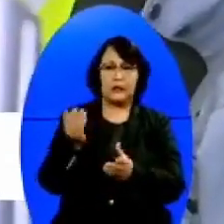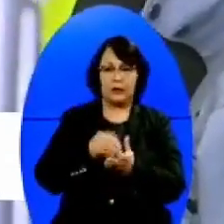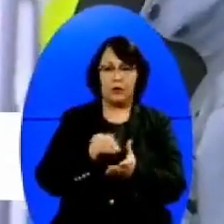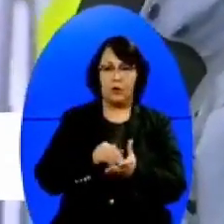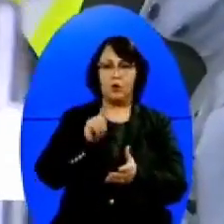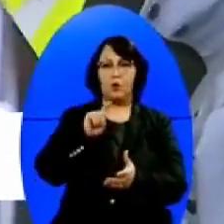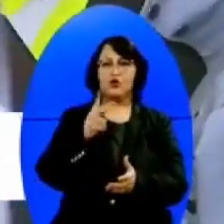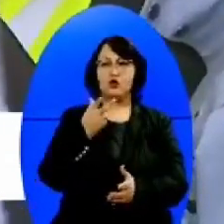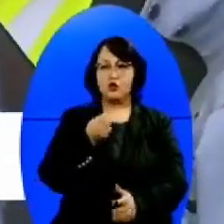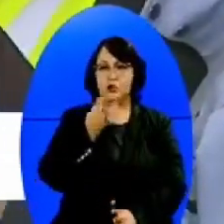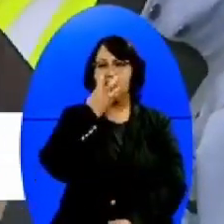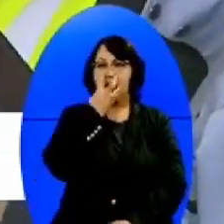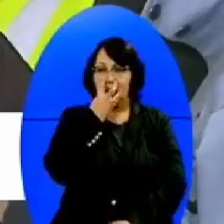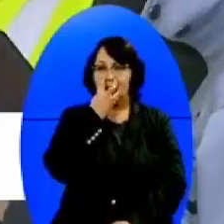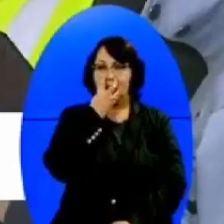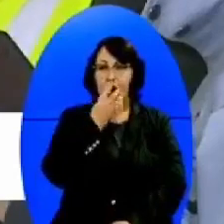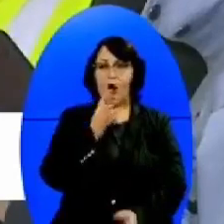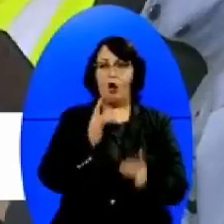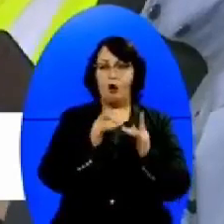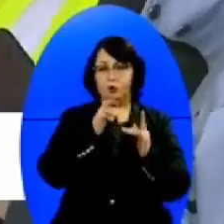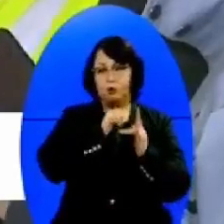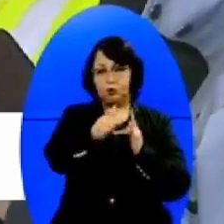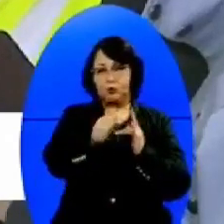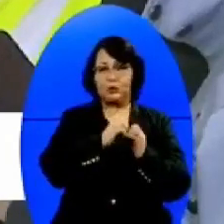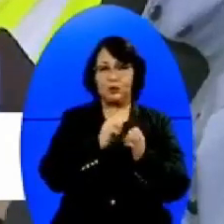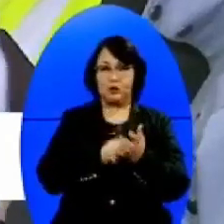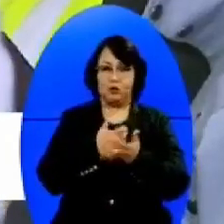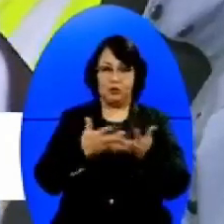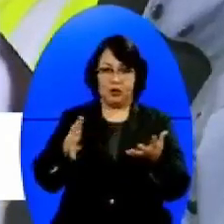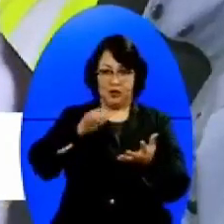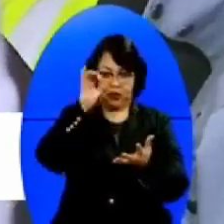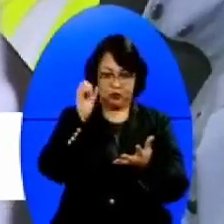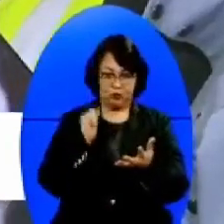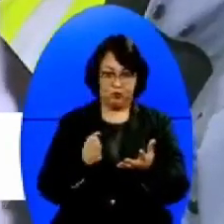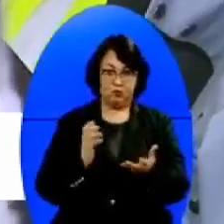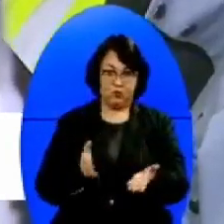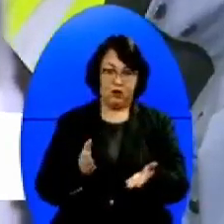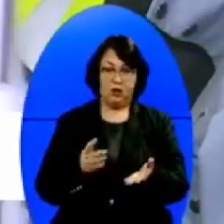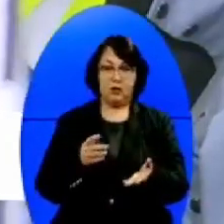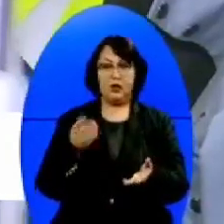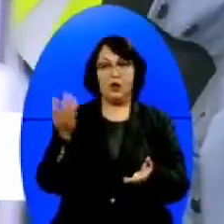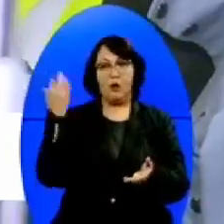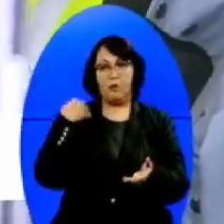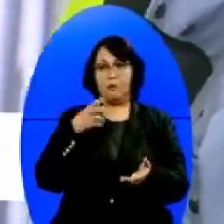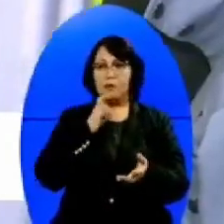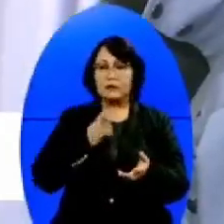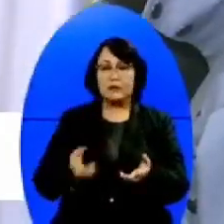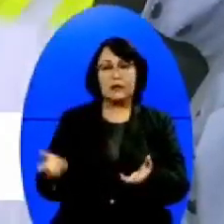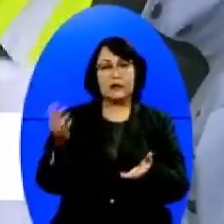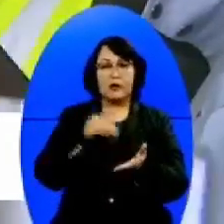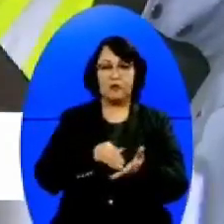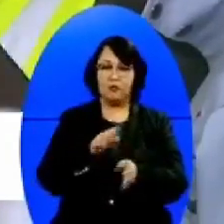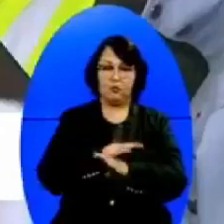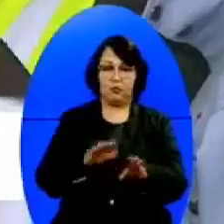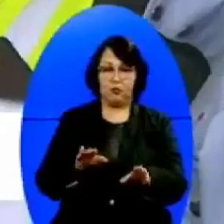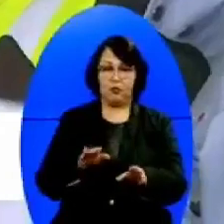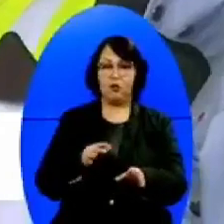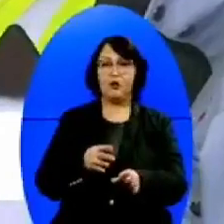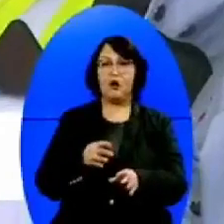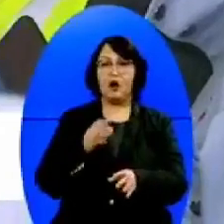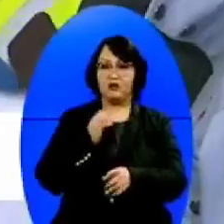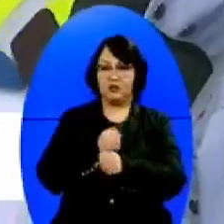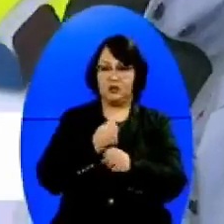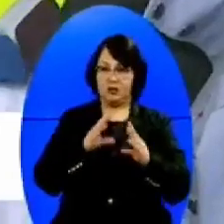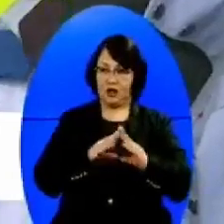хэрэгтэй. Ийм чухал асуудлууд байгаа шүү дээ, зөндөө олон асуудлууд. Тэгэхээр яг тэр давтагдах байсан учраас өнгөрсөн онд одоо энэ ажлын хэсэг гарч ийн ажлын